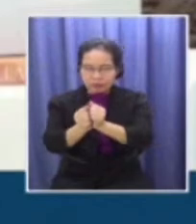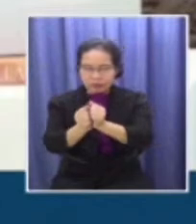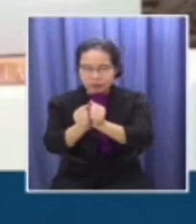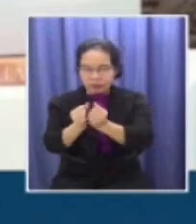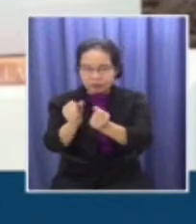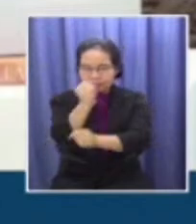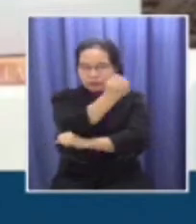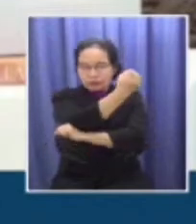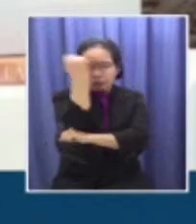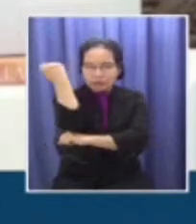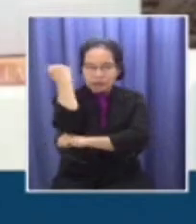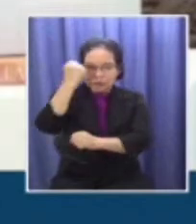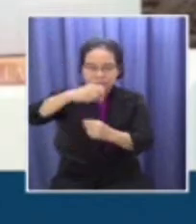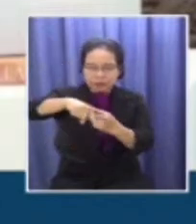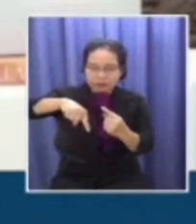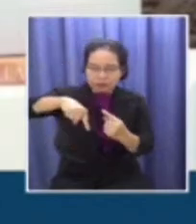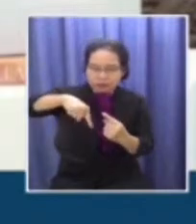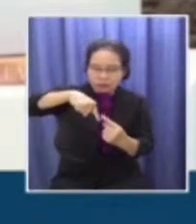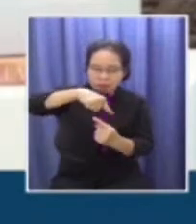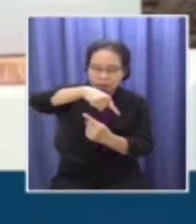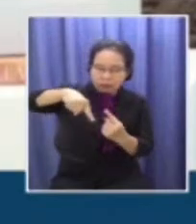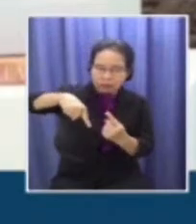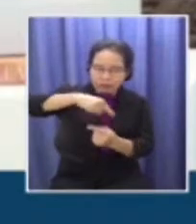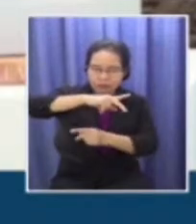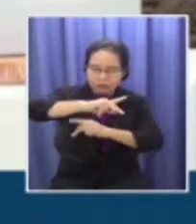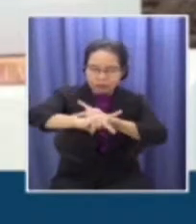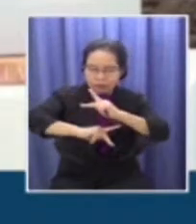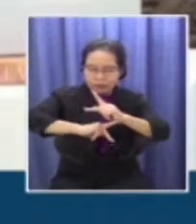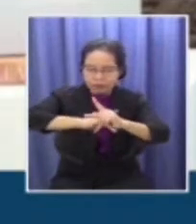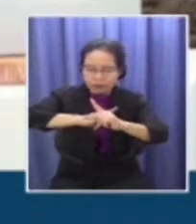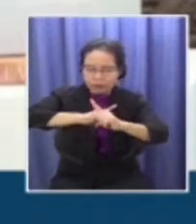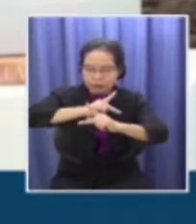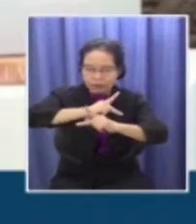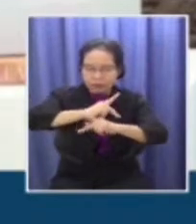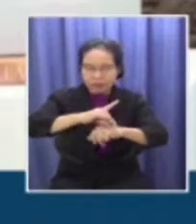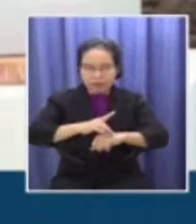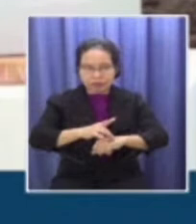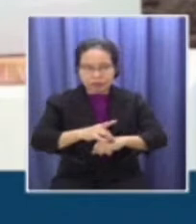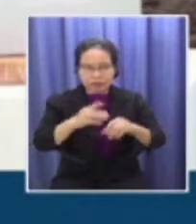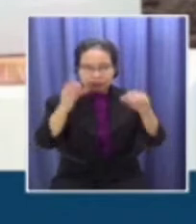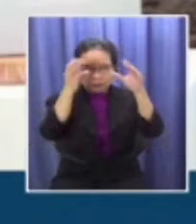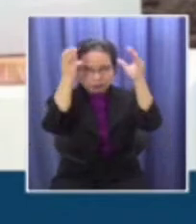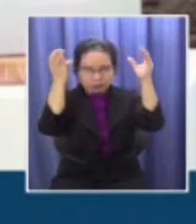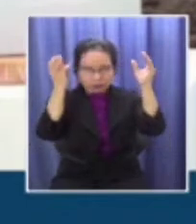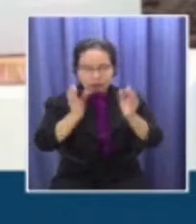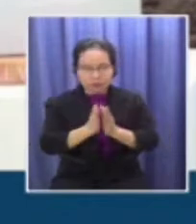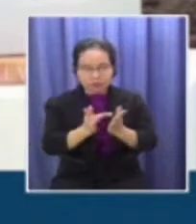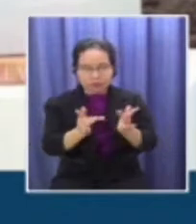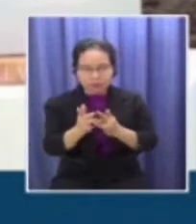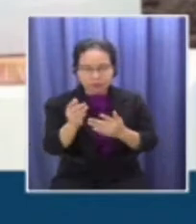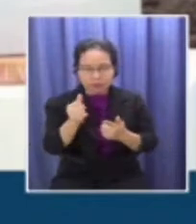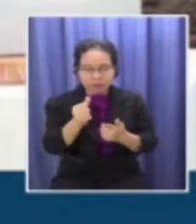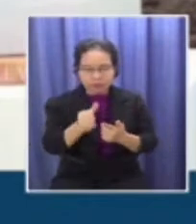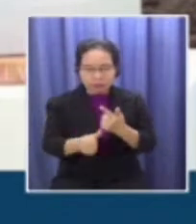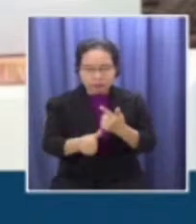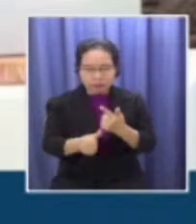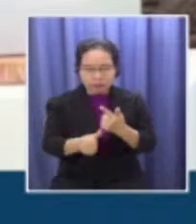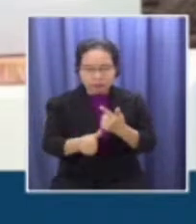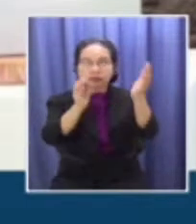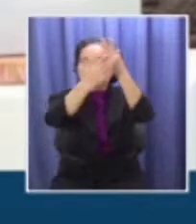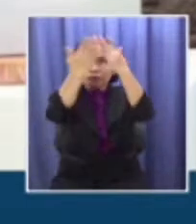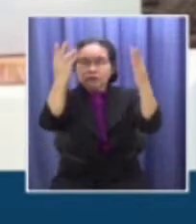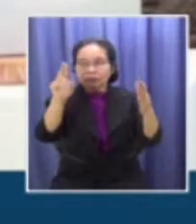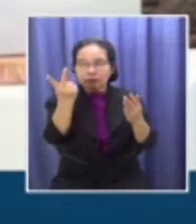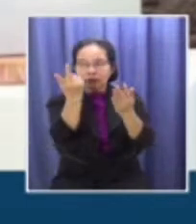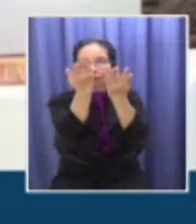Nti yɛwɔ soro ahodoɔ 3 na ɛwɔ Twerɛ Kronkron mu. Ɔsoro a ɛtɔ so 2 ne yɛ deɛ ɔma wo tiri so